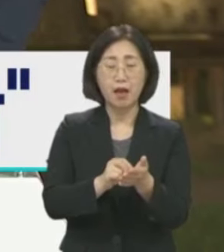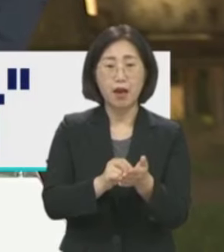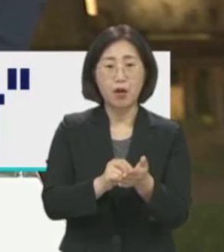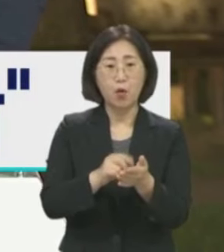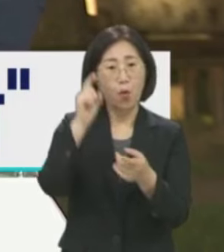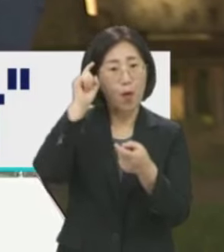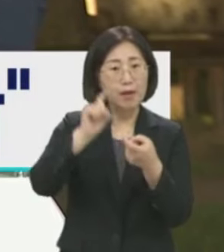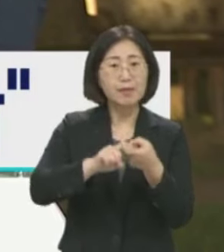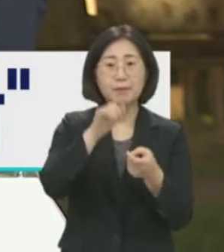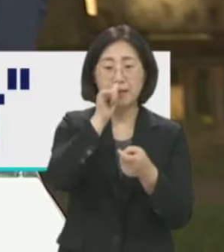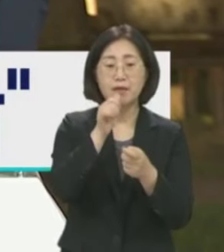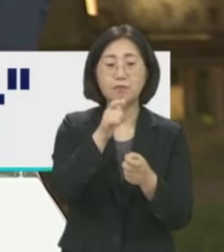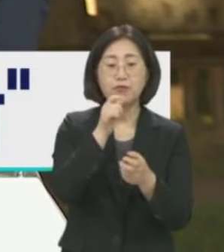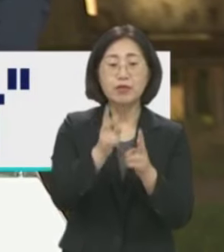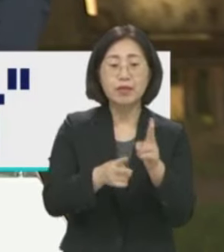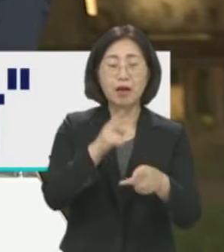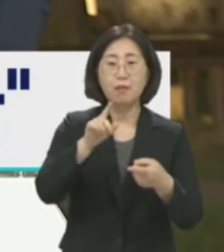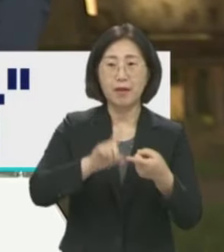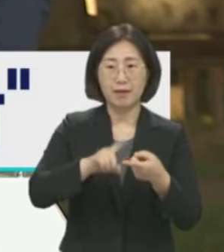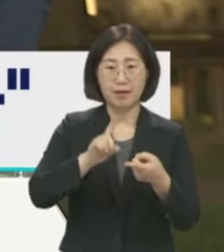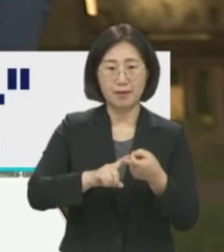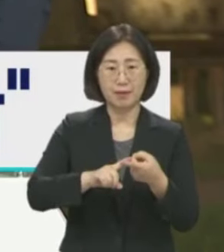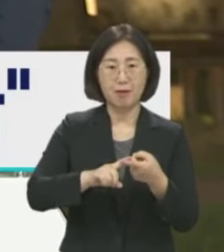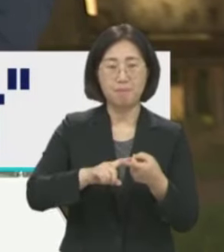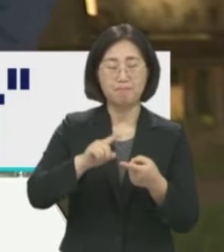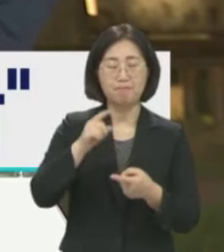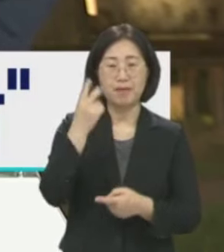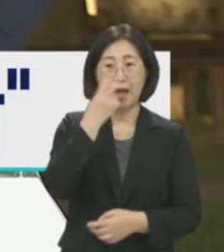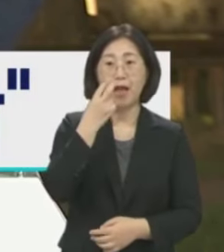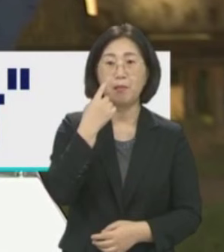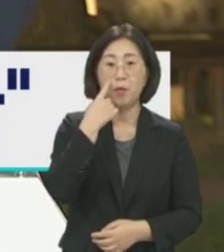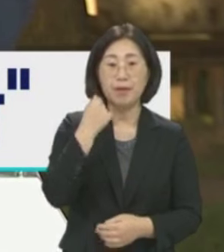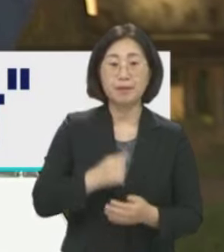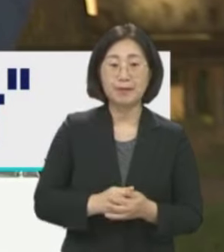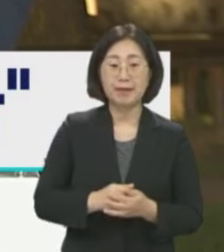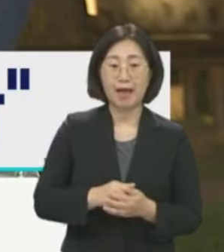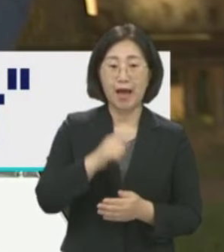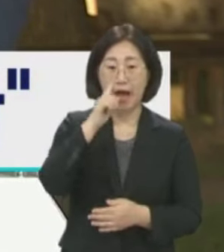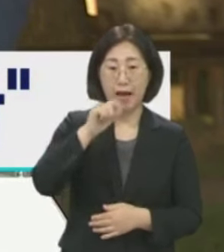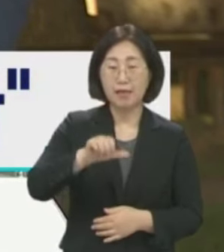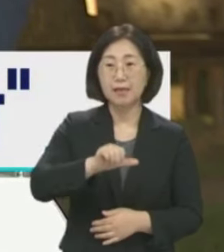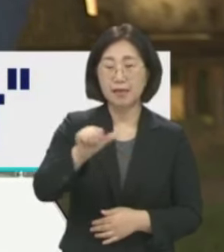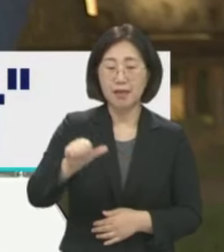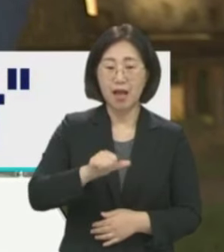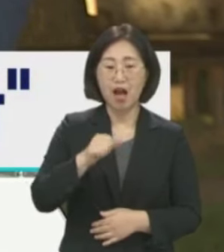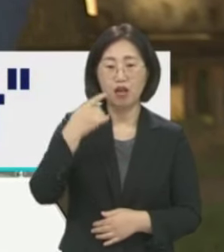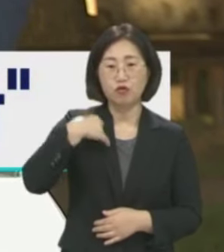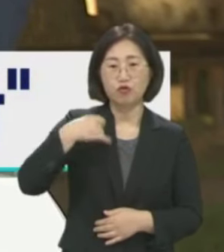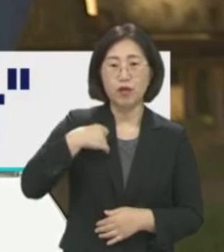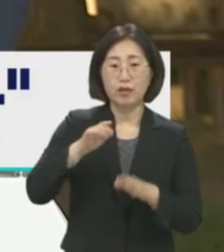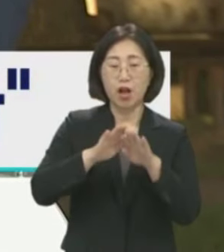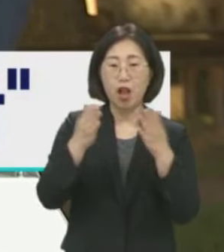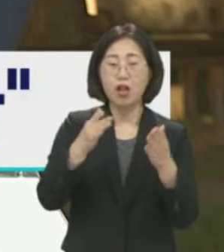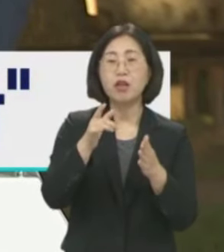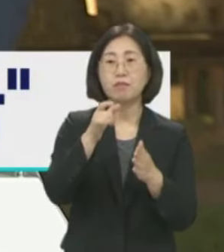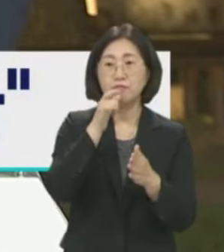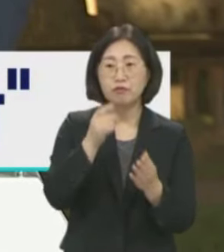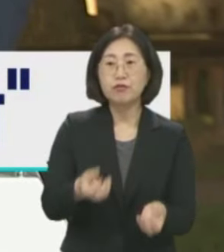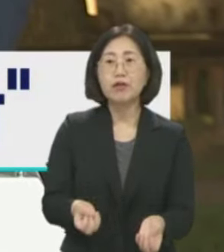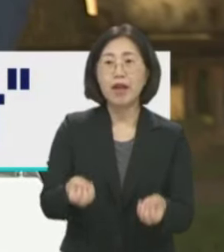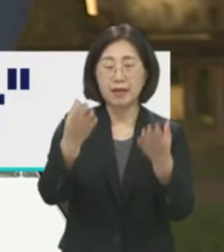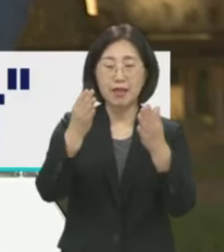대해 알아보겠습니다. 먼저 최근 중국에서 열린 아시아 최대 물 행사를 통해 물 위기로 촉발된 녹색 시장에